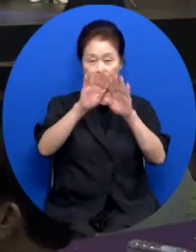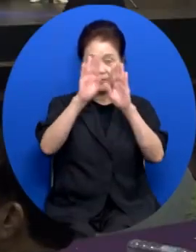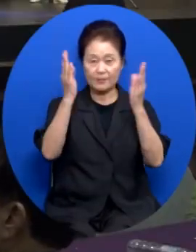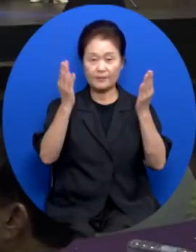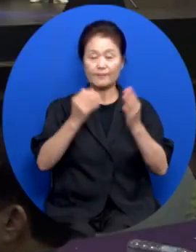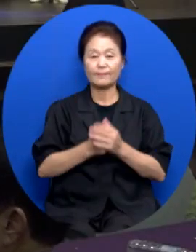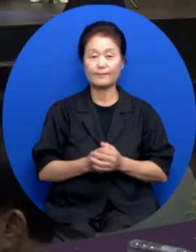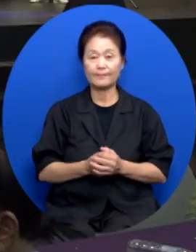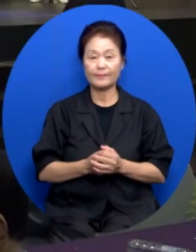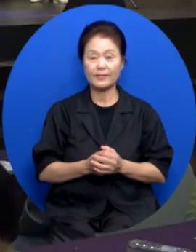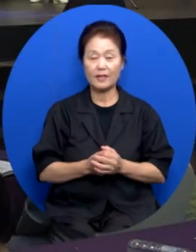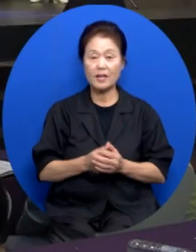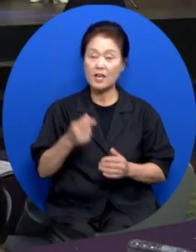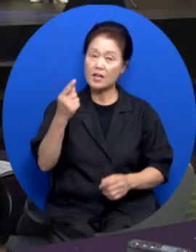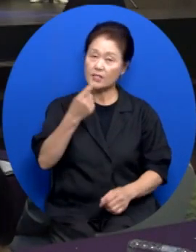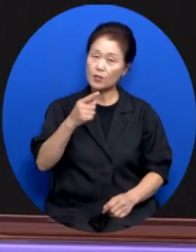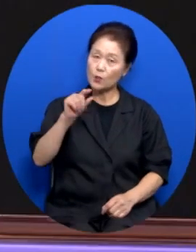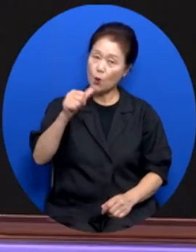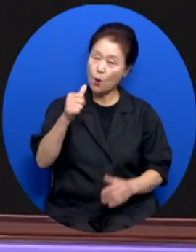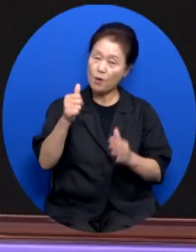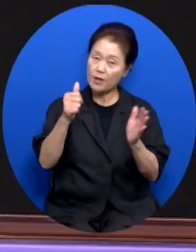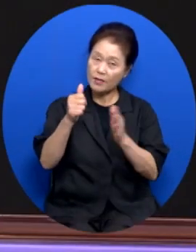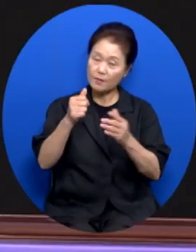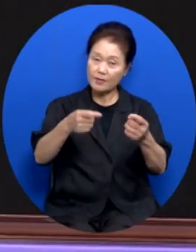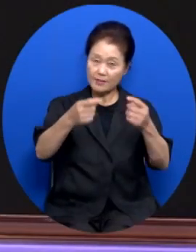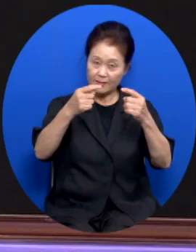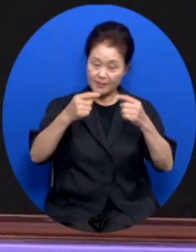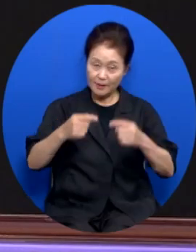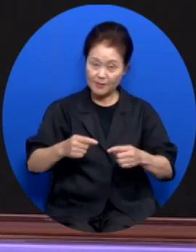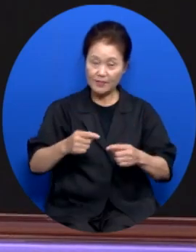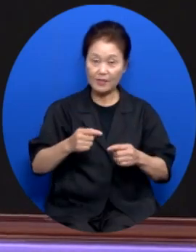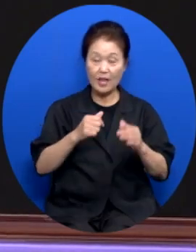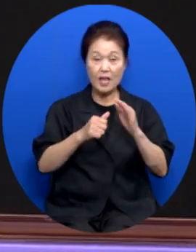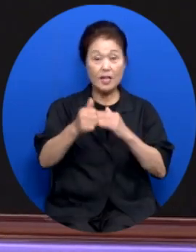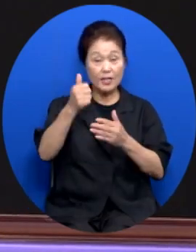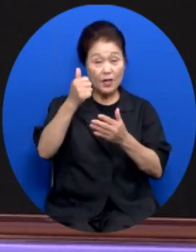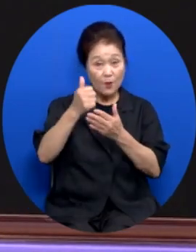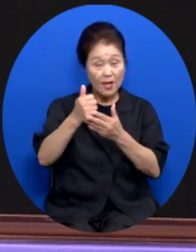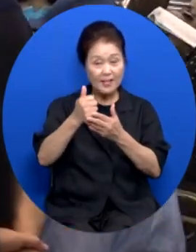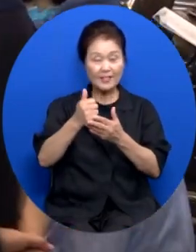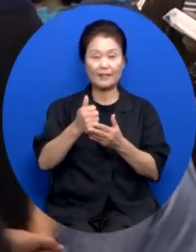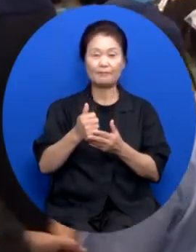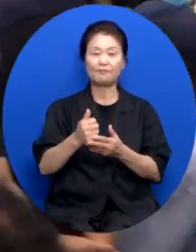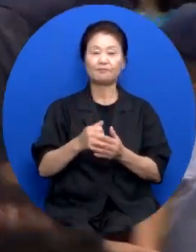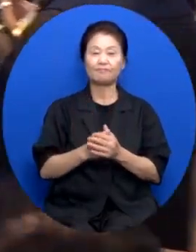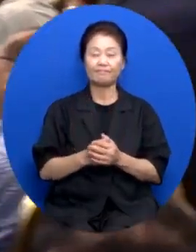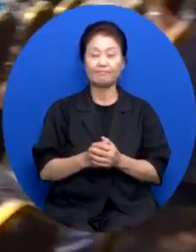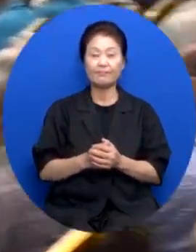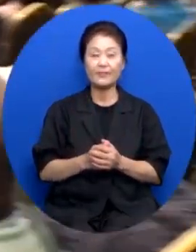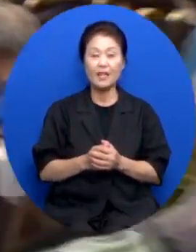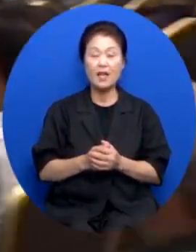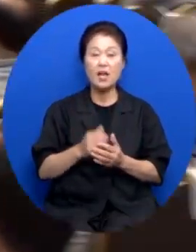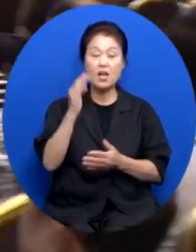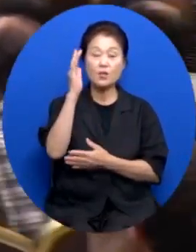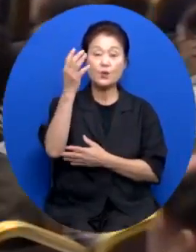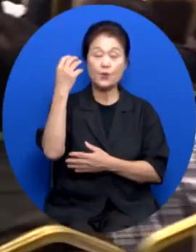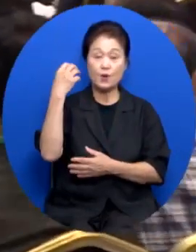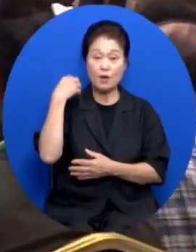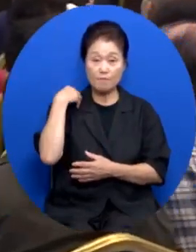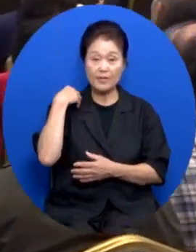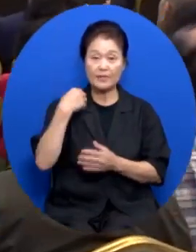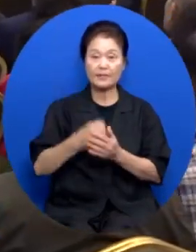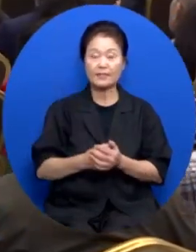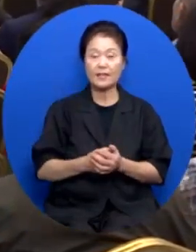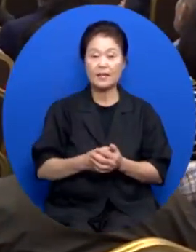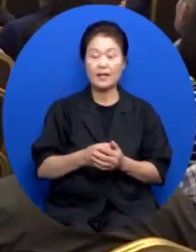개최했습니다 1500여 명이 참석한 가운데 대회장 김병호 장로의 개회사로 열린 개회에 비해서 설교를 맡은 기독교